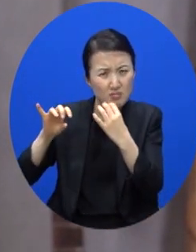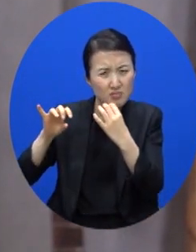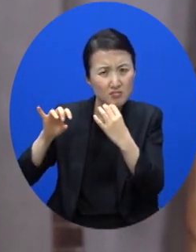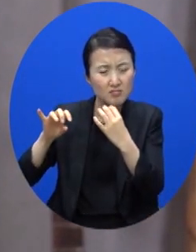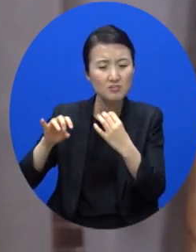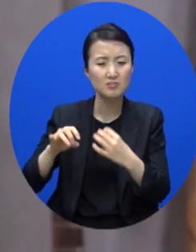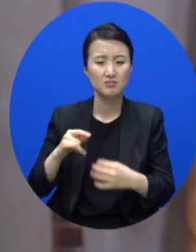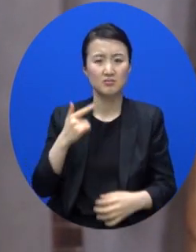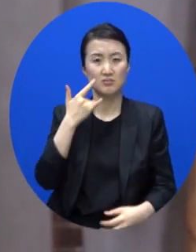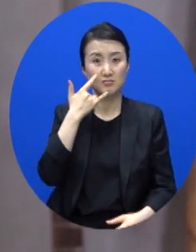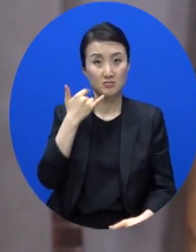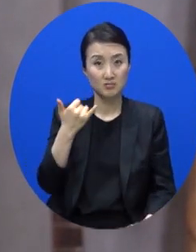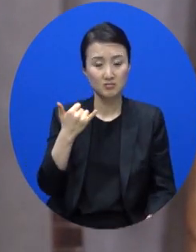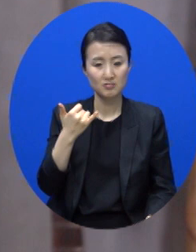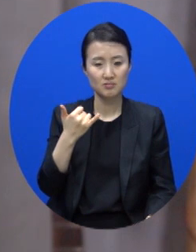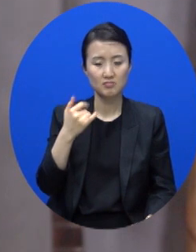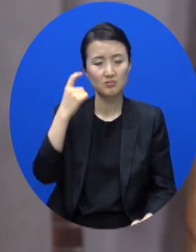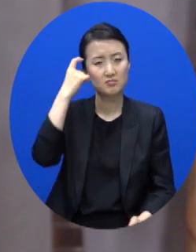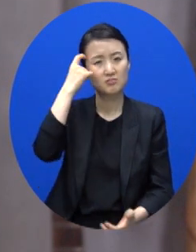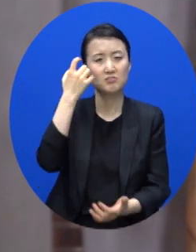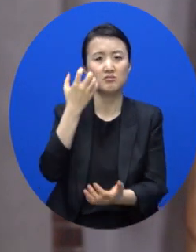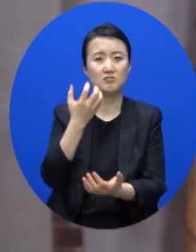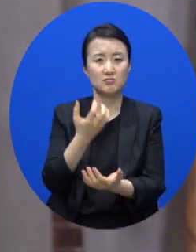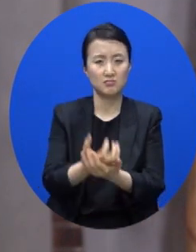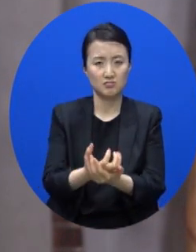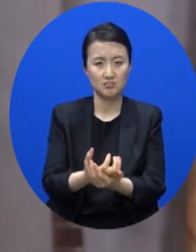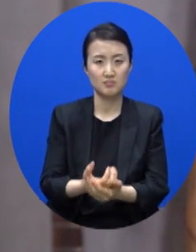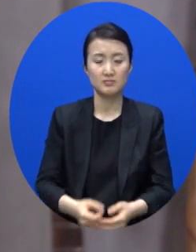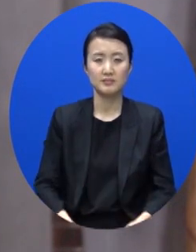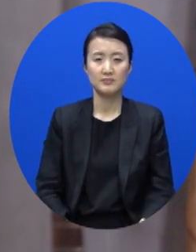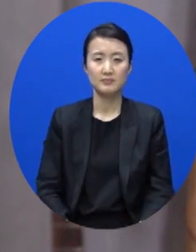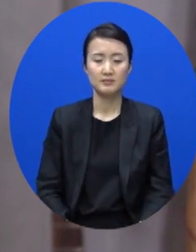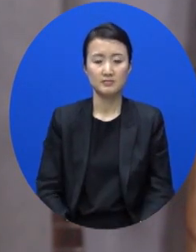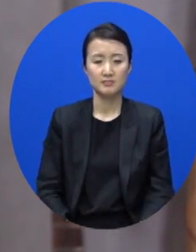하니까 집에서는 충격을 많이 받으셨죠.